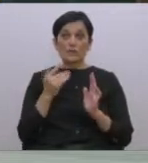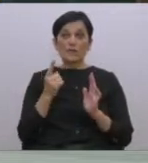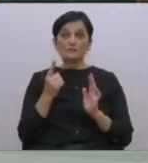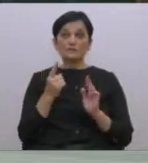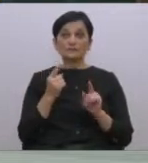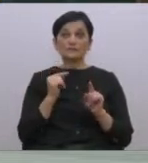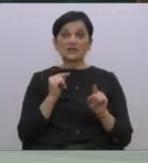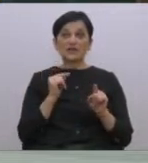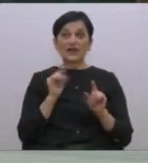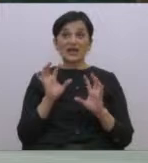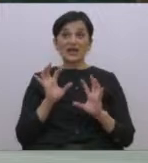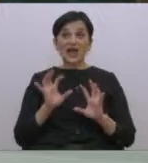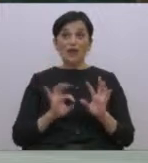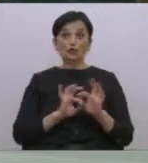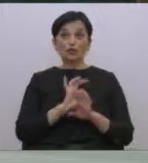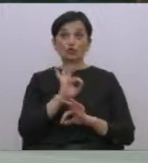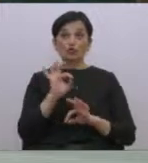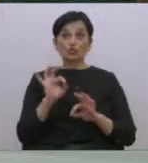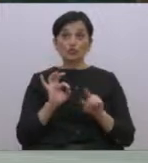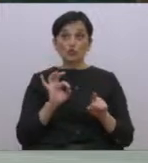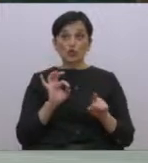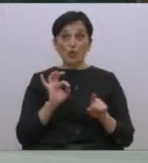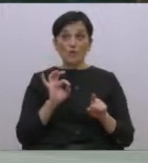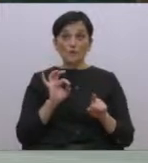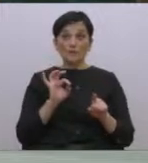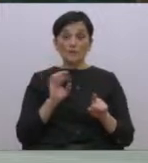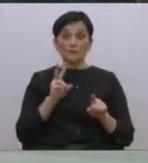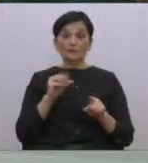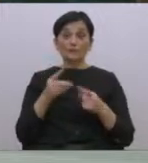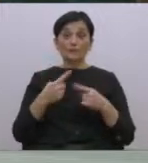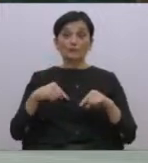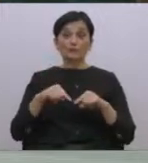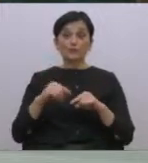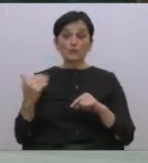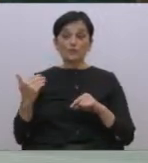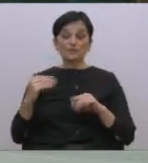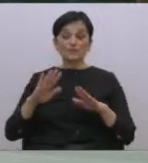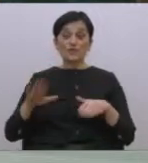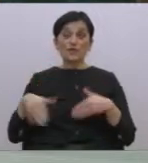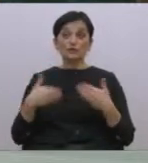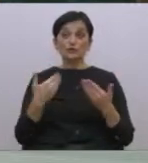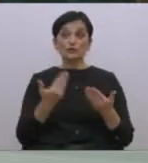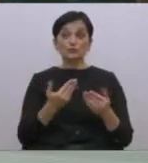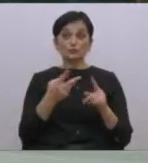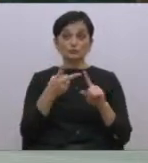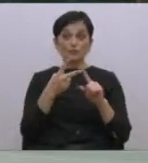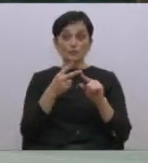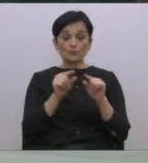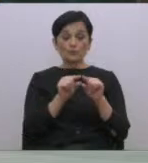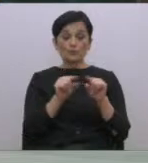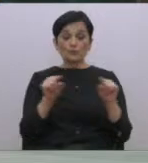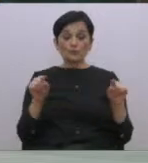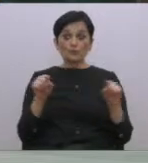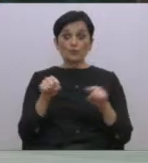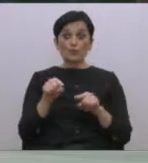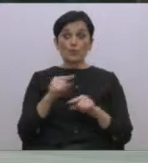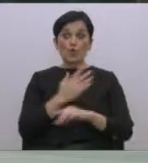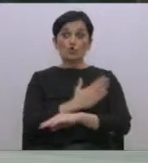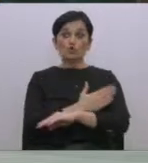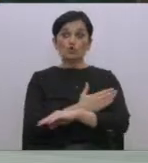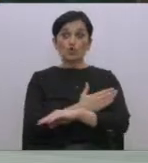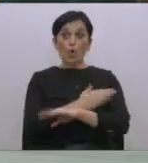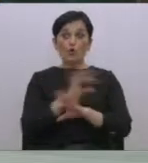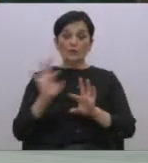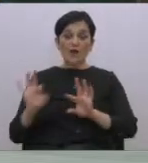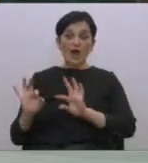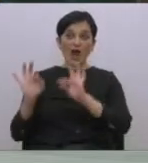ეს კანონპროექტია, თუ შეიძლება ვიტყვი, აქ კომიტეტის შემოთავაზებით მოხდა მეორე მუხლში არსებული ნორმის